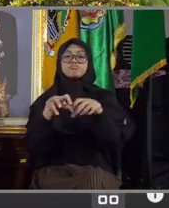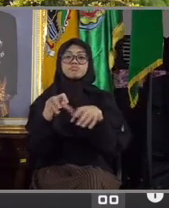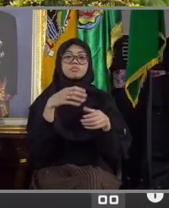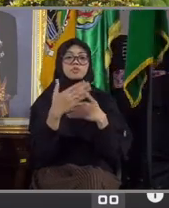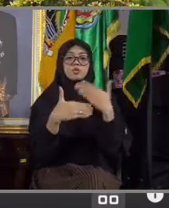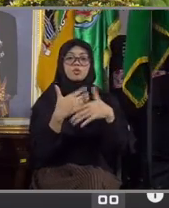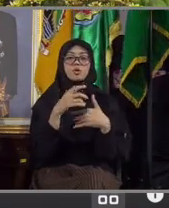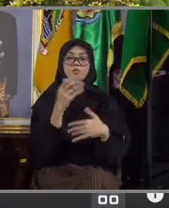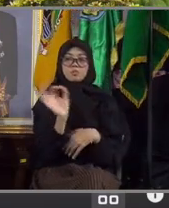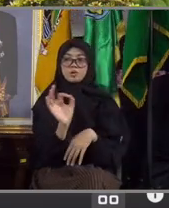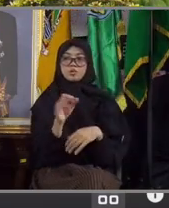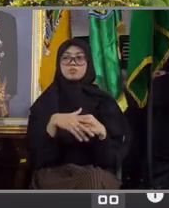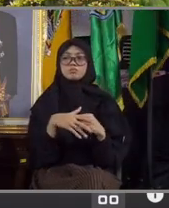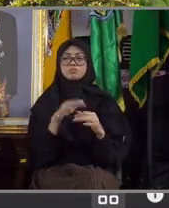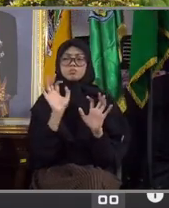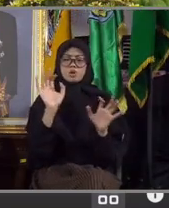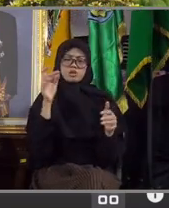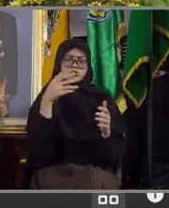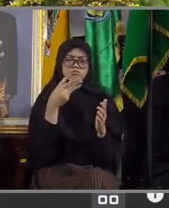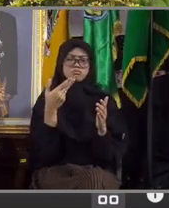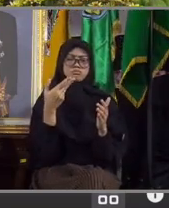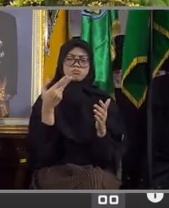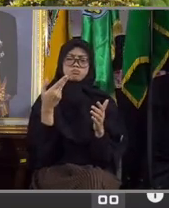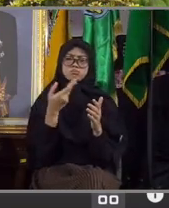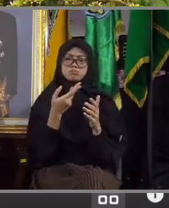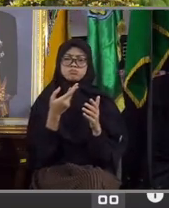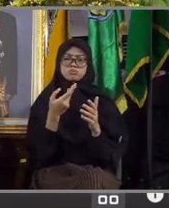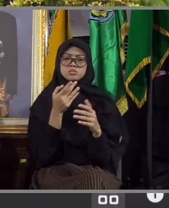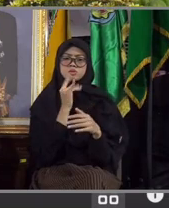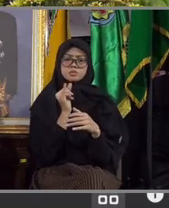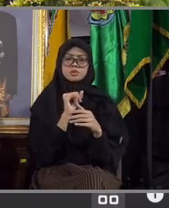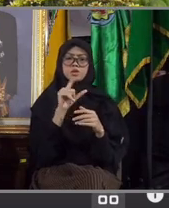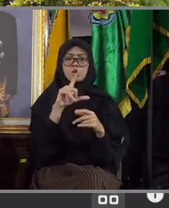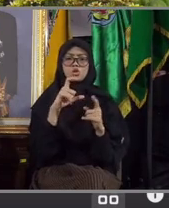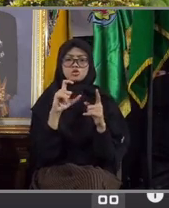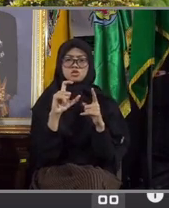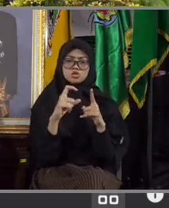mungkin beliau, apa namanya,